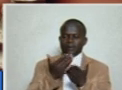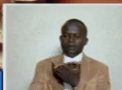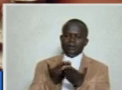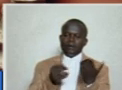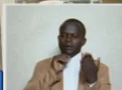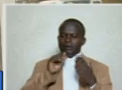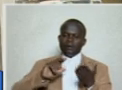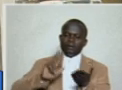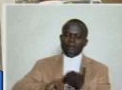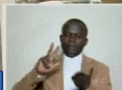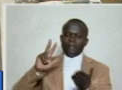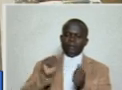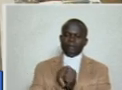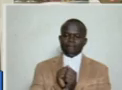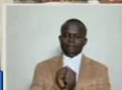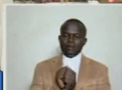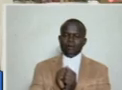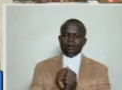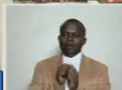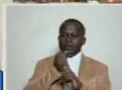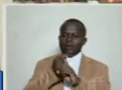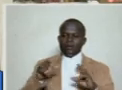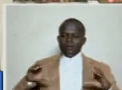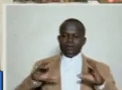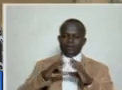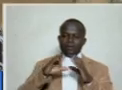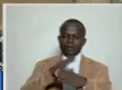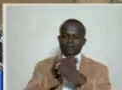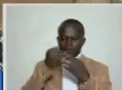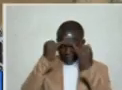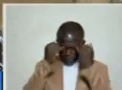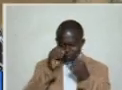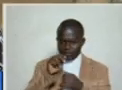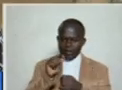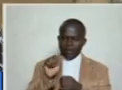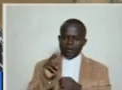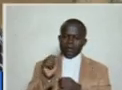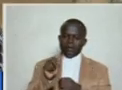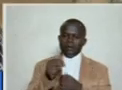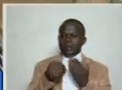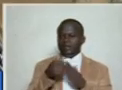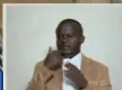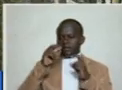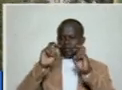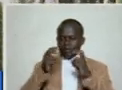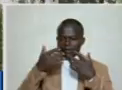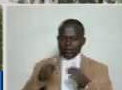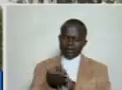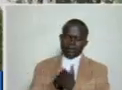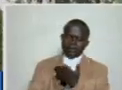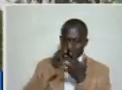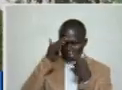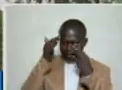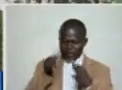ikaba itemejwe. Umuvugizi w'ihuro nyunguranabitekerezo ry'imitwe ya politiki yemewe mu Rwanda, Mukabunani Christine, avuga ko ihuro ryamaze kugezwaho